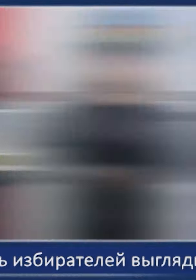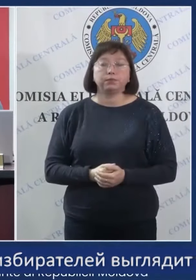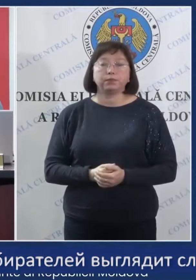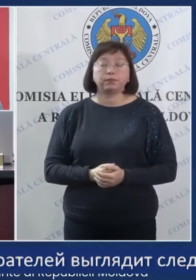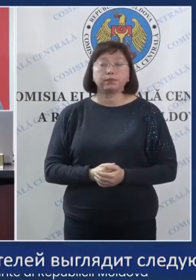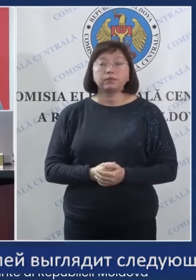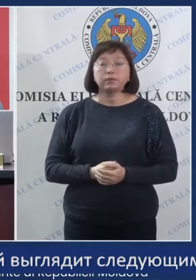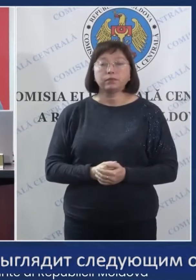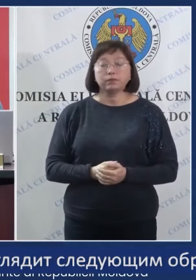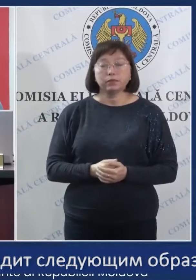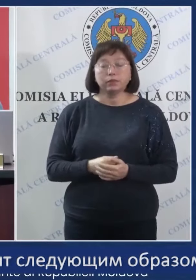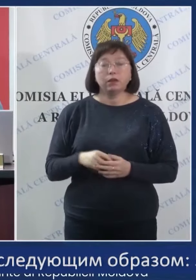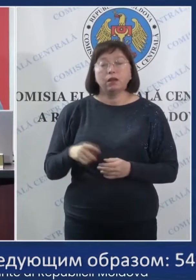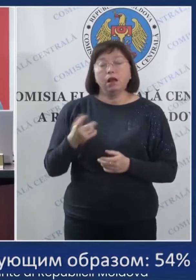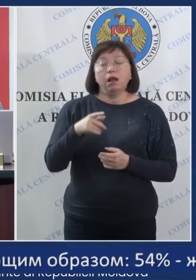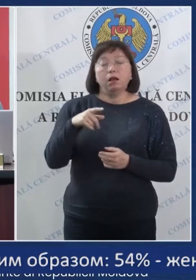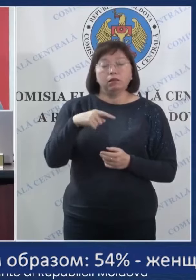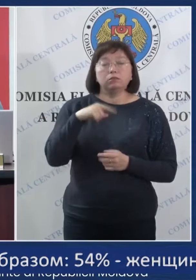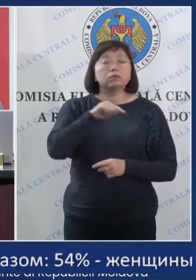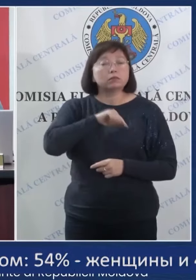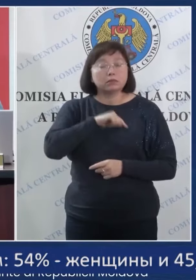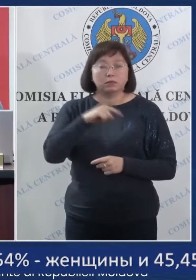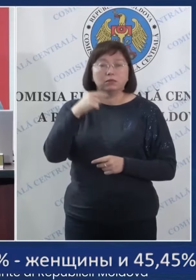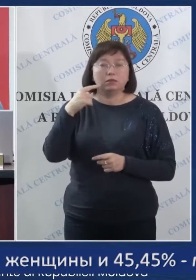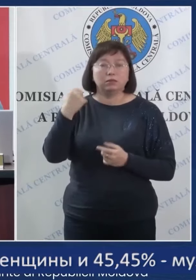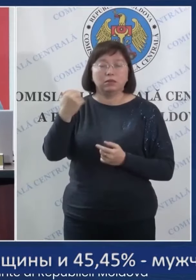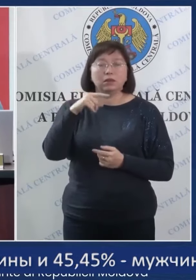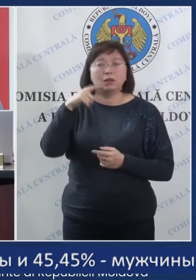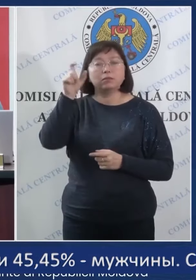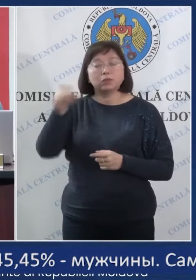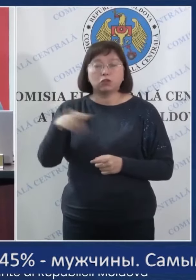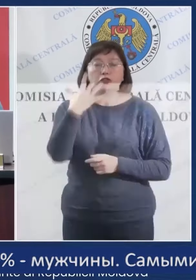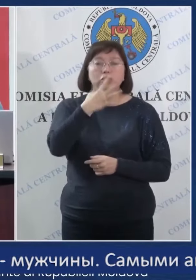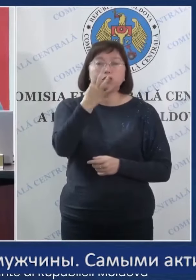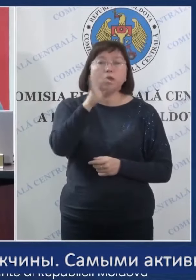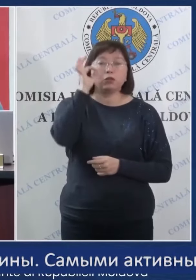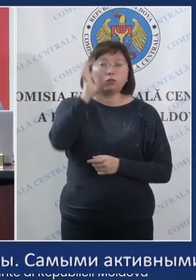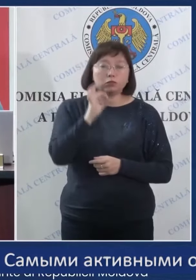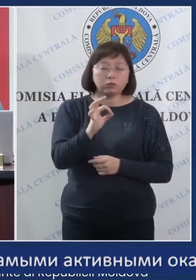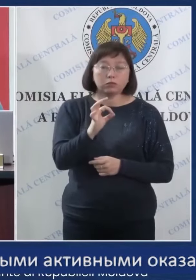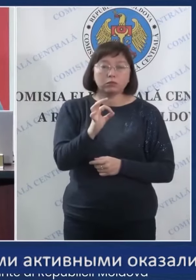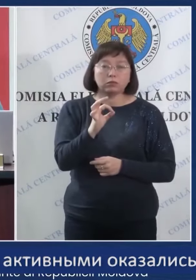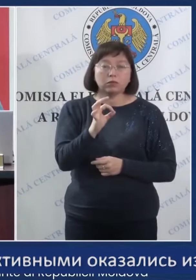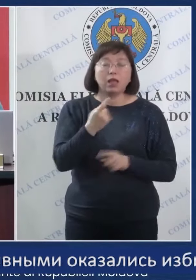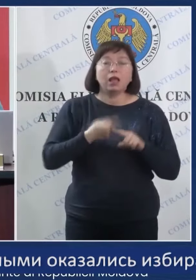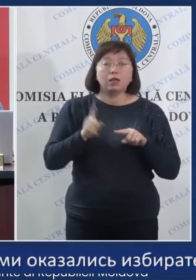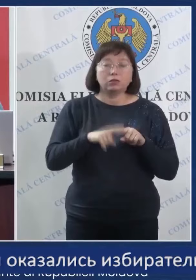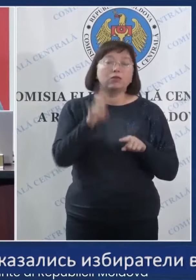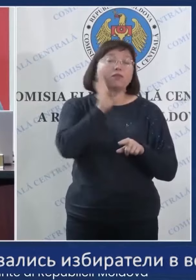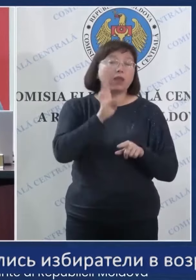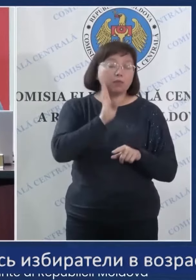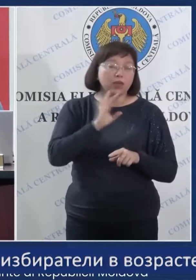scrutin. Profilul alegăturilor arată în felul următor. 54% sunt